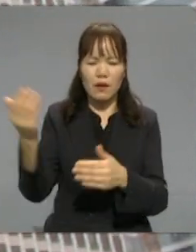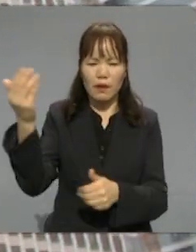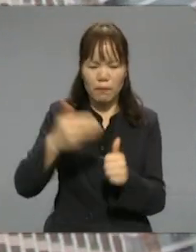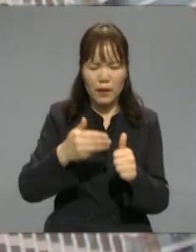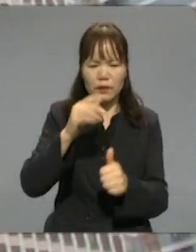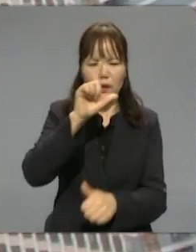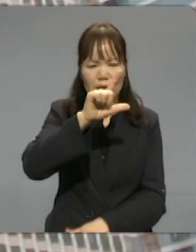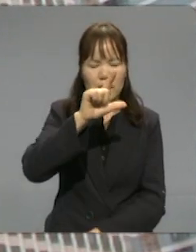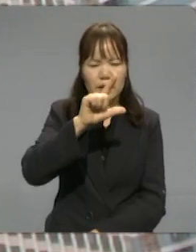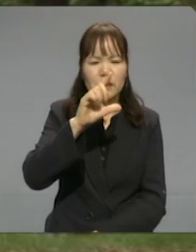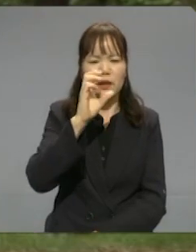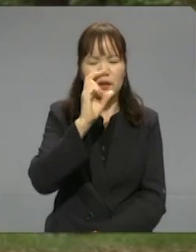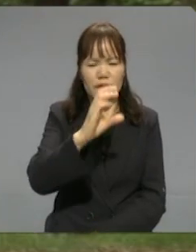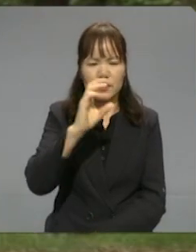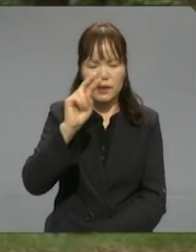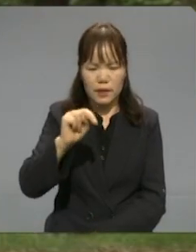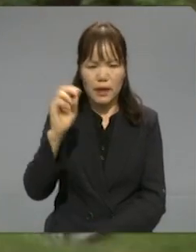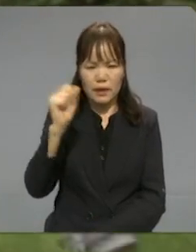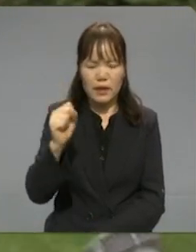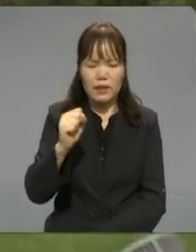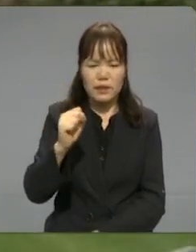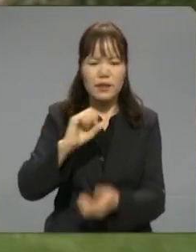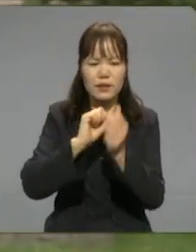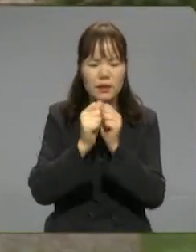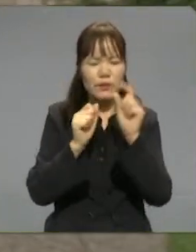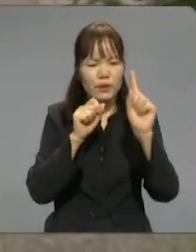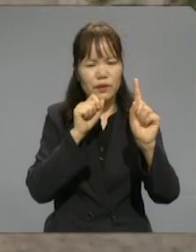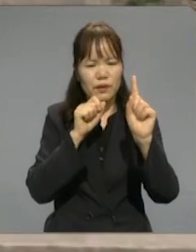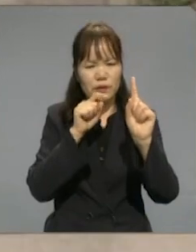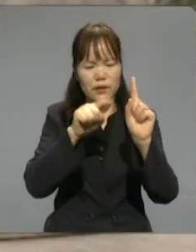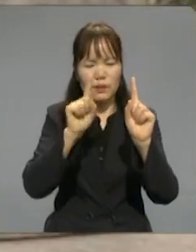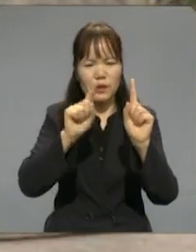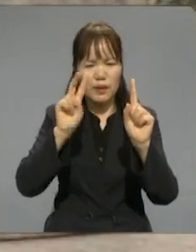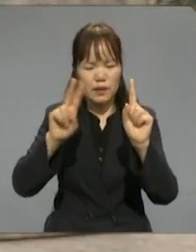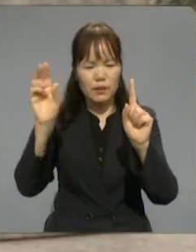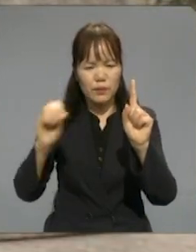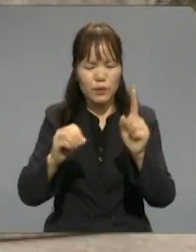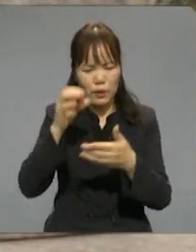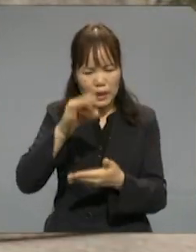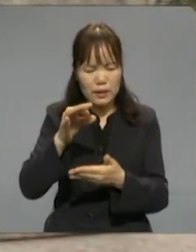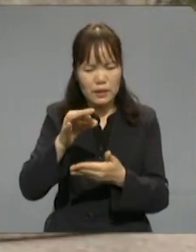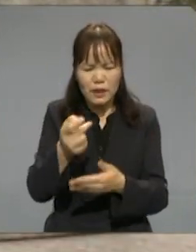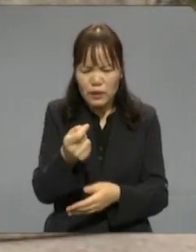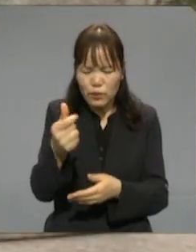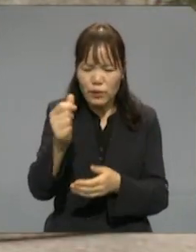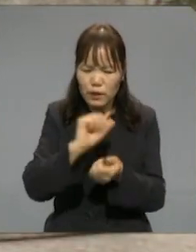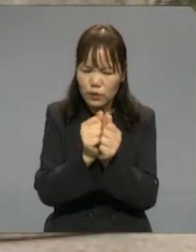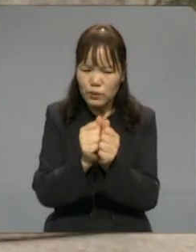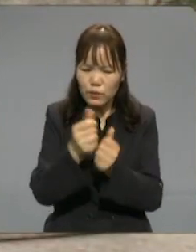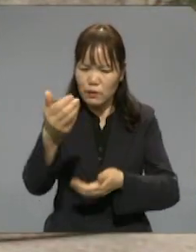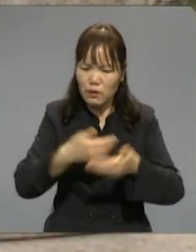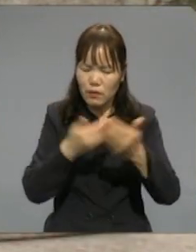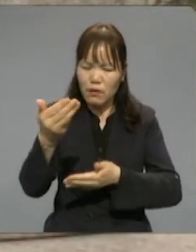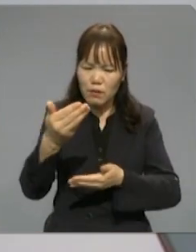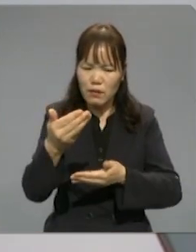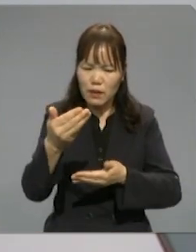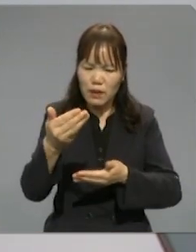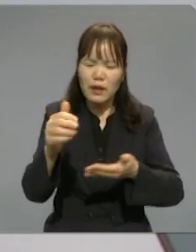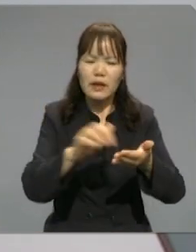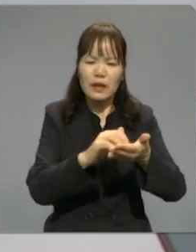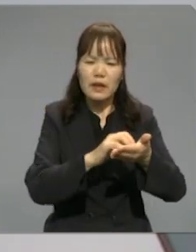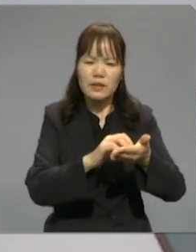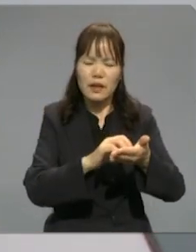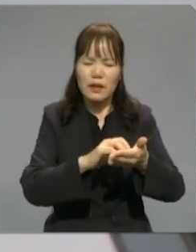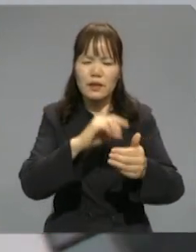LG CNS 지분 1.12% 가치와 관련해 당국이 소액 주주간 거래를 도대로 주가를 산정해